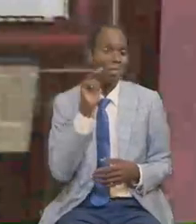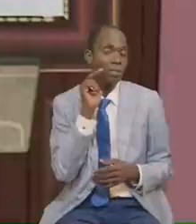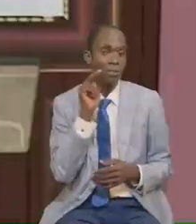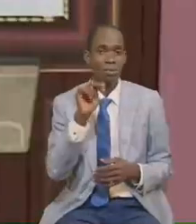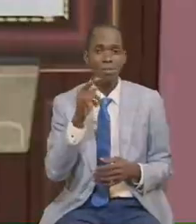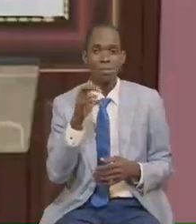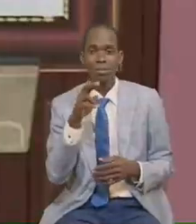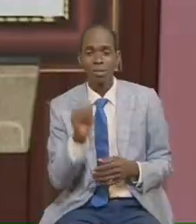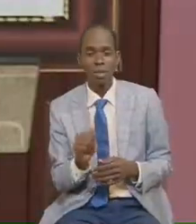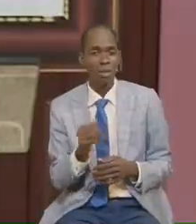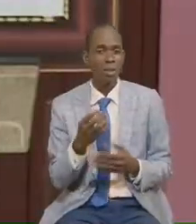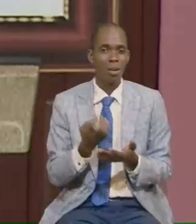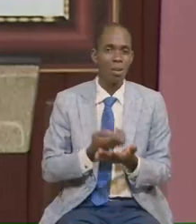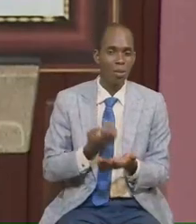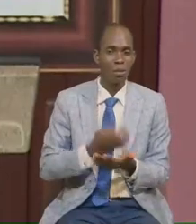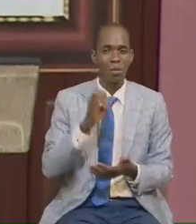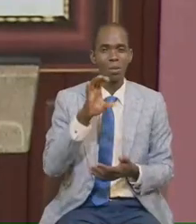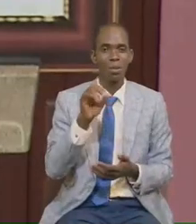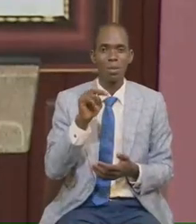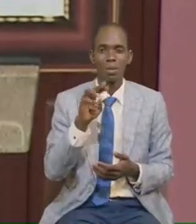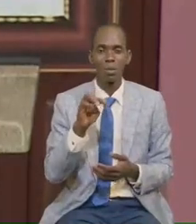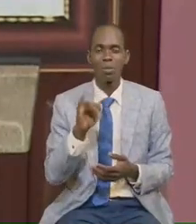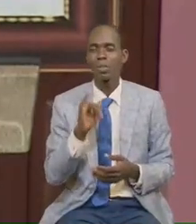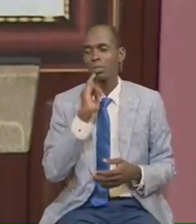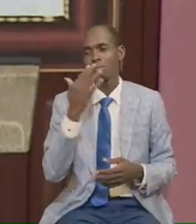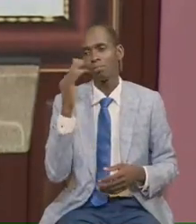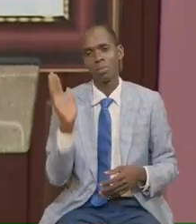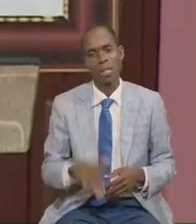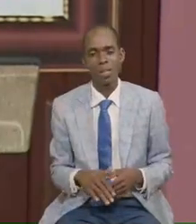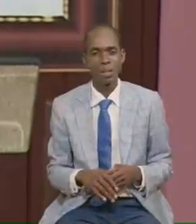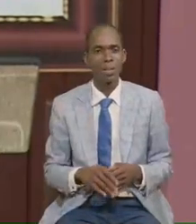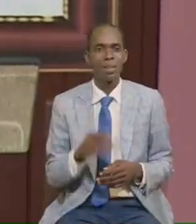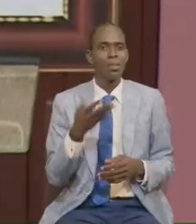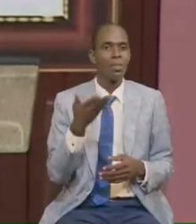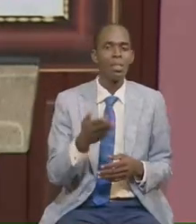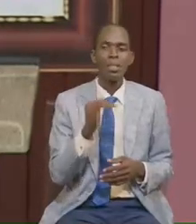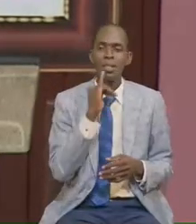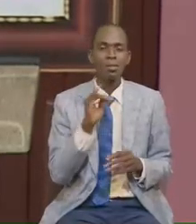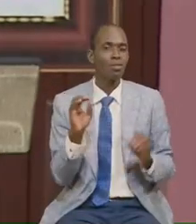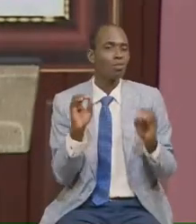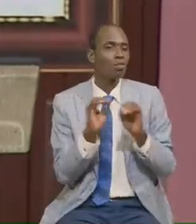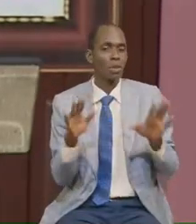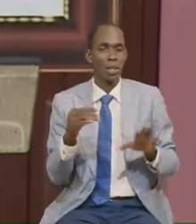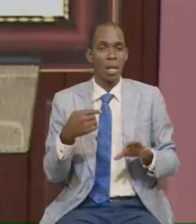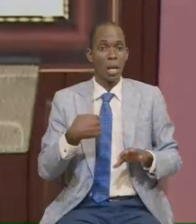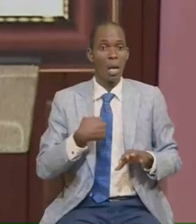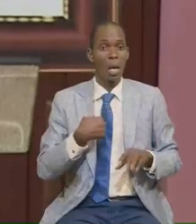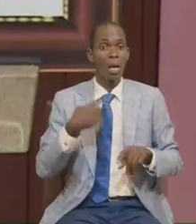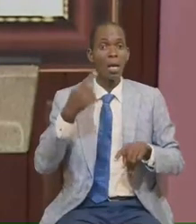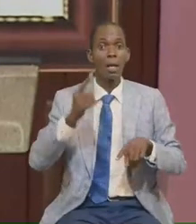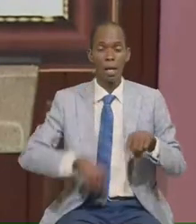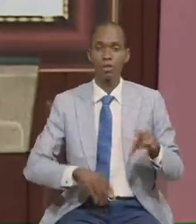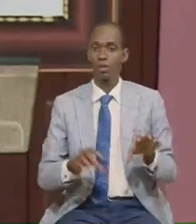que la situation est vraiment mauvaise dans le pays il n'y a rien que le puisse faire regarder ici